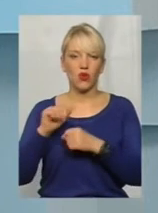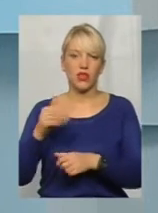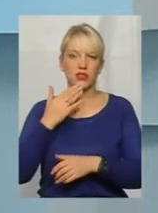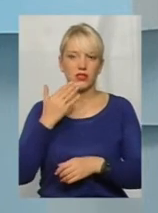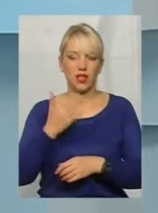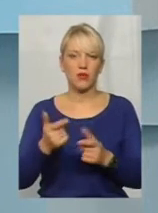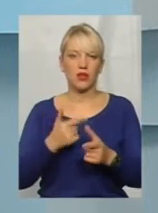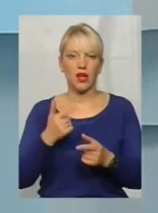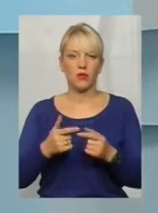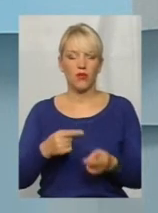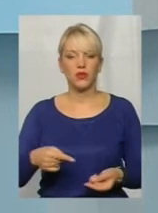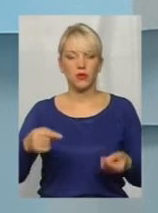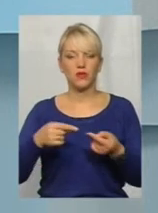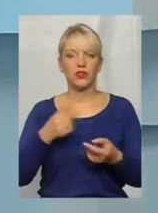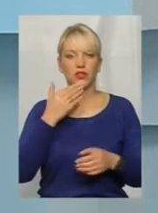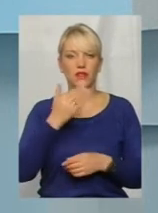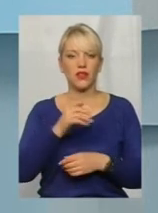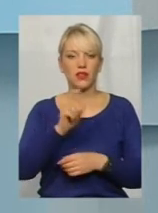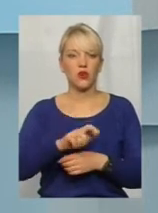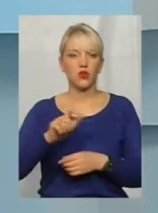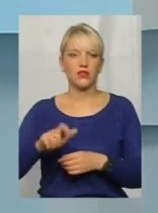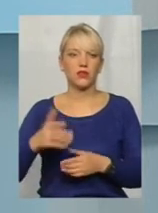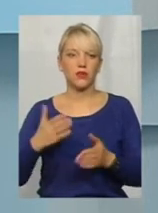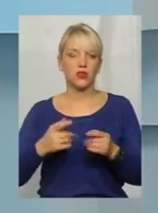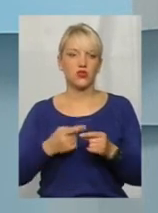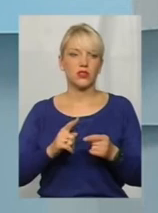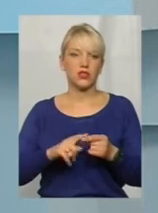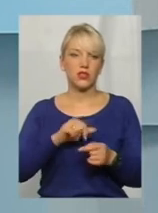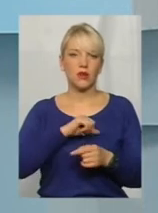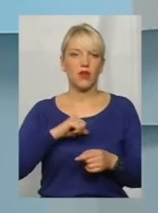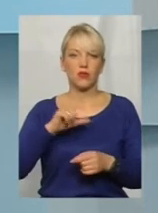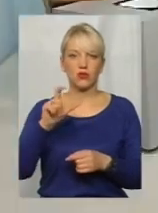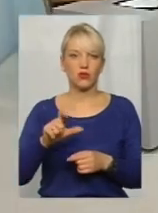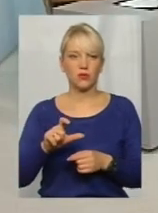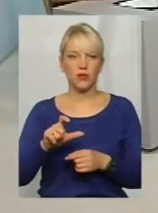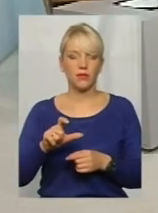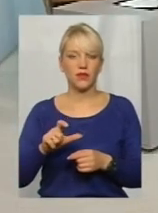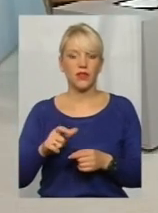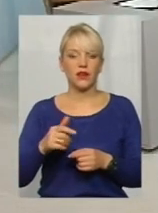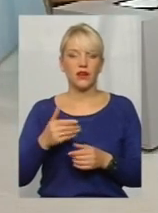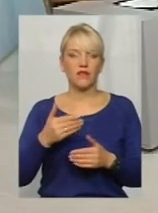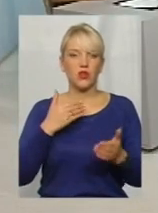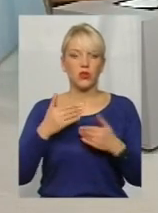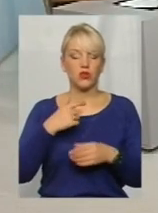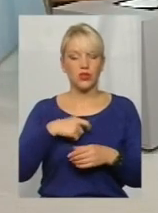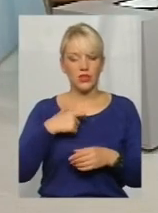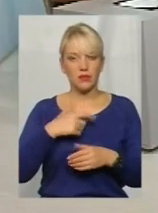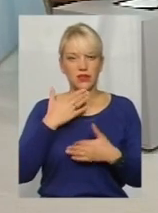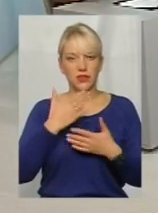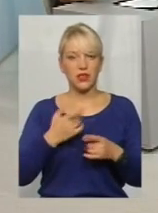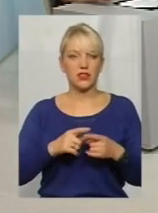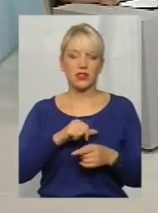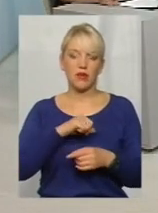або відповідні звернення осіб, якщо це сама особа відносно себе звертається, це вона має право